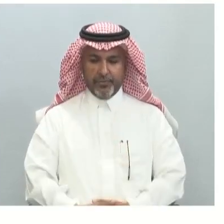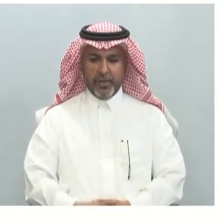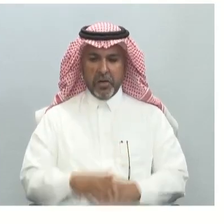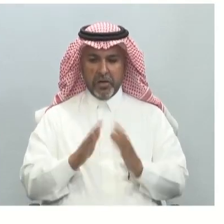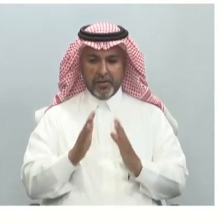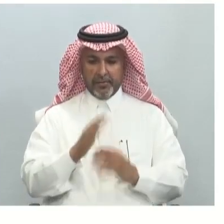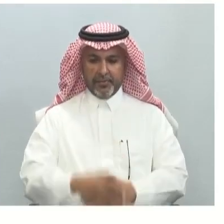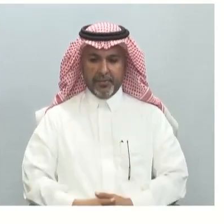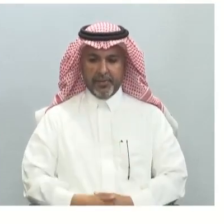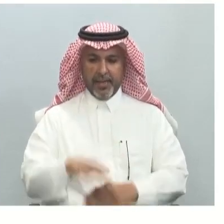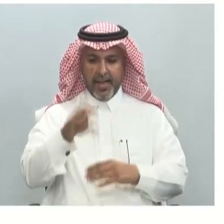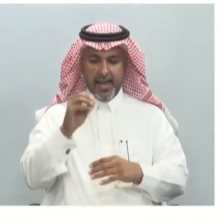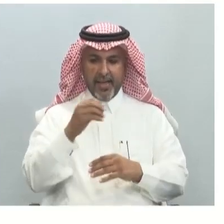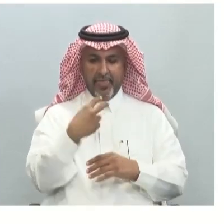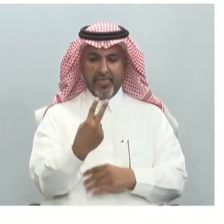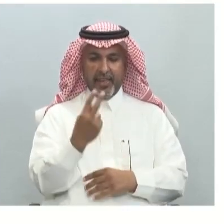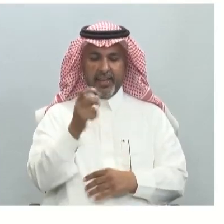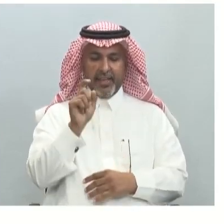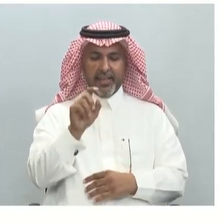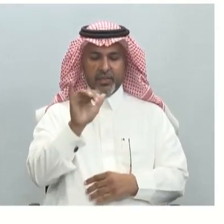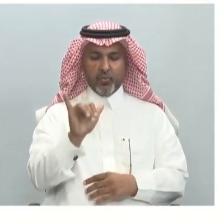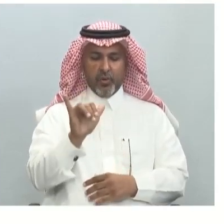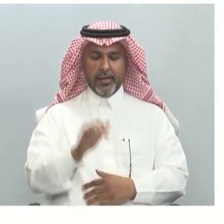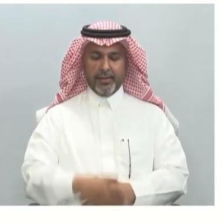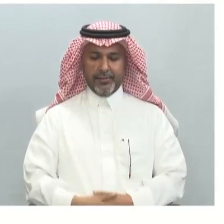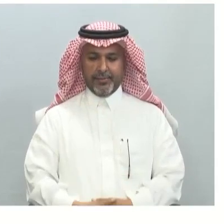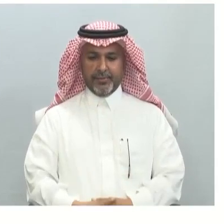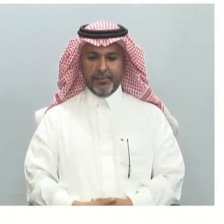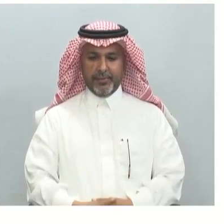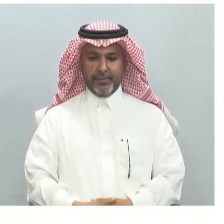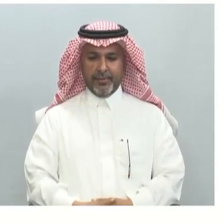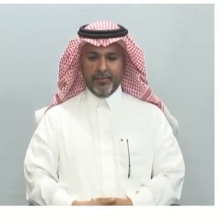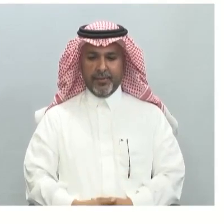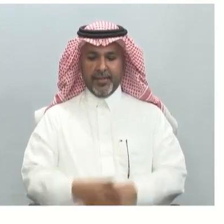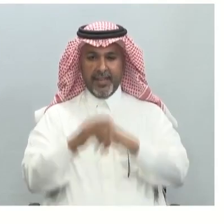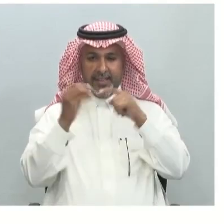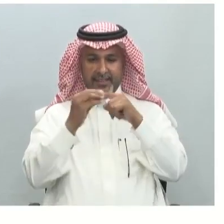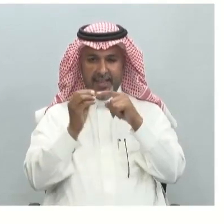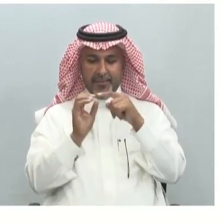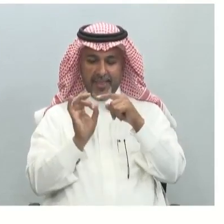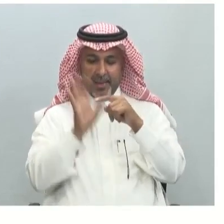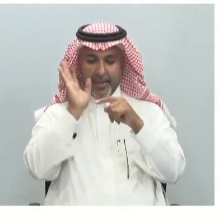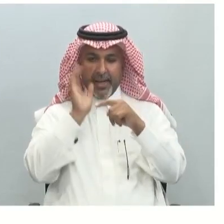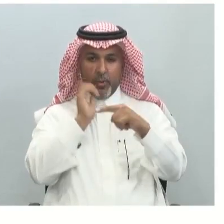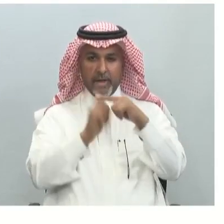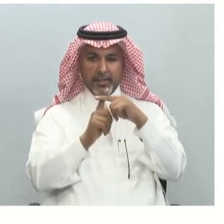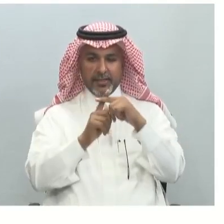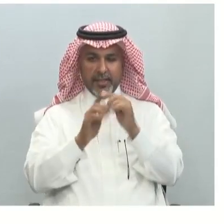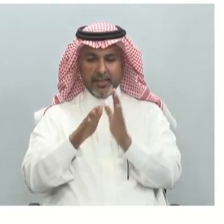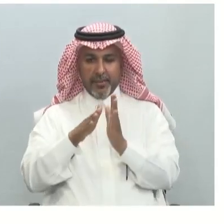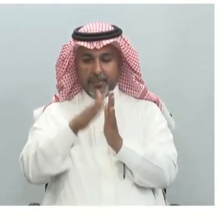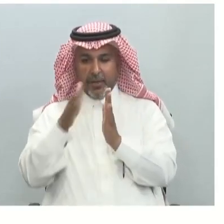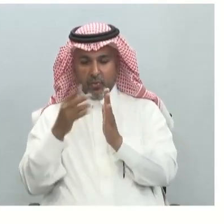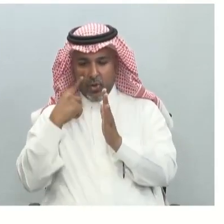راح ننزل اللي هو الحد الاول اثنين اكس واي السالب هنا طبعا حولناها الى